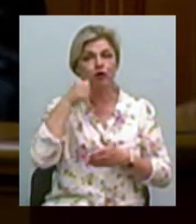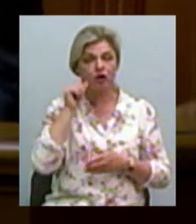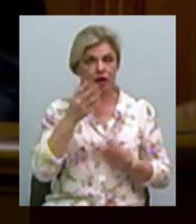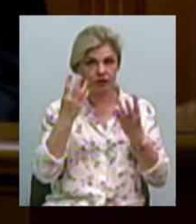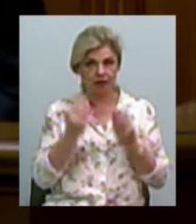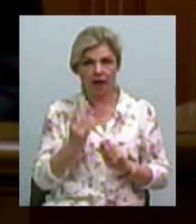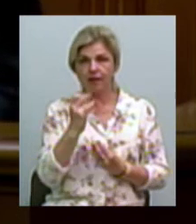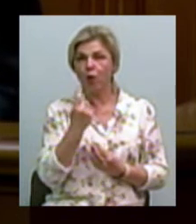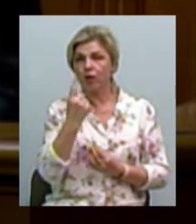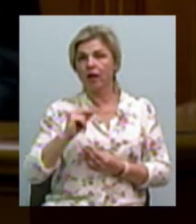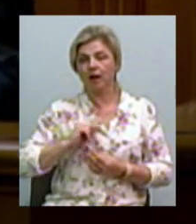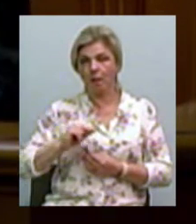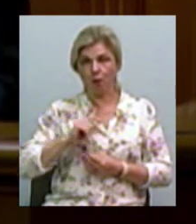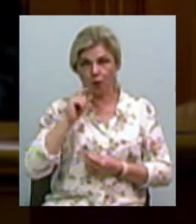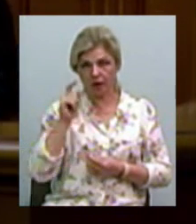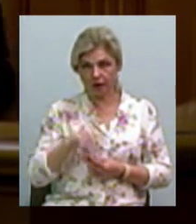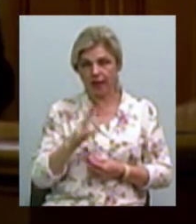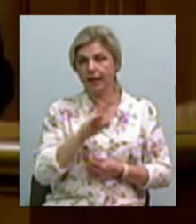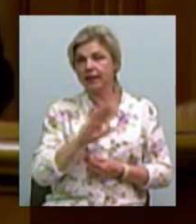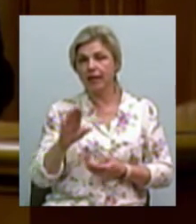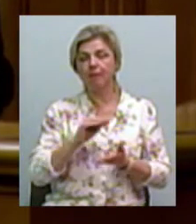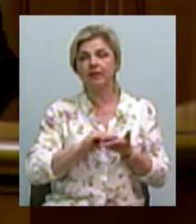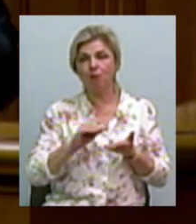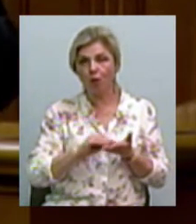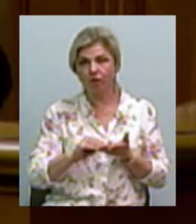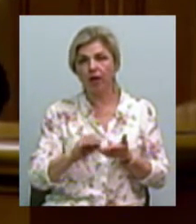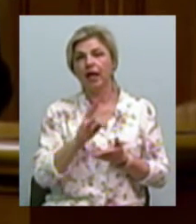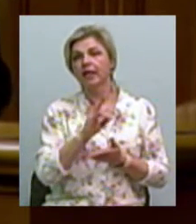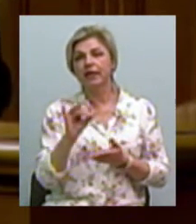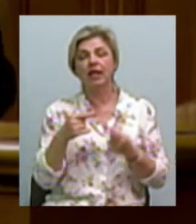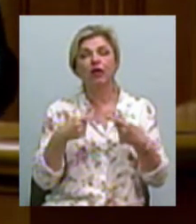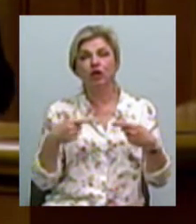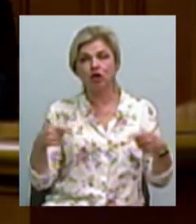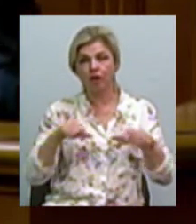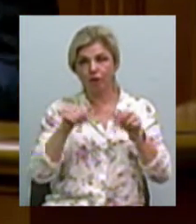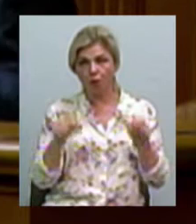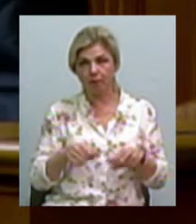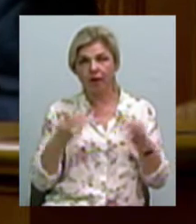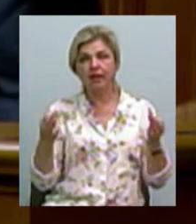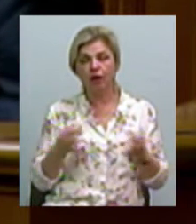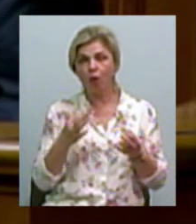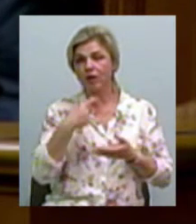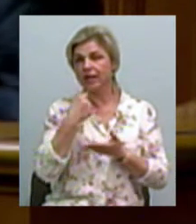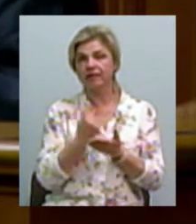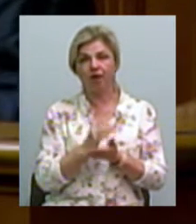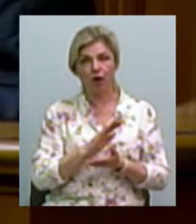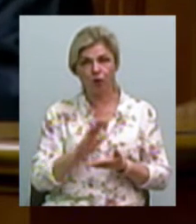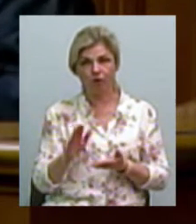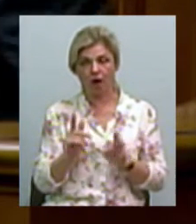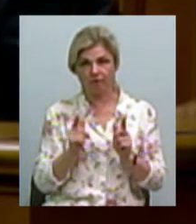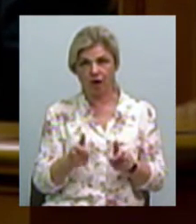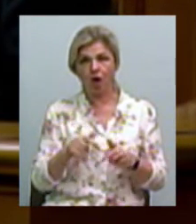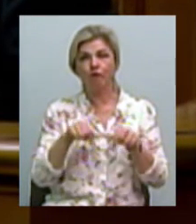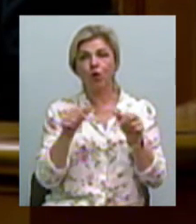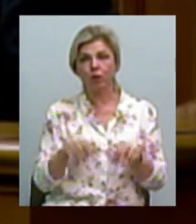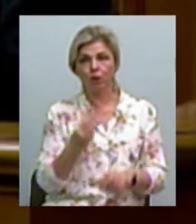представник України ні письмово, ні в іншій формі ніколи не схвалював формулу